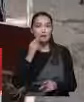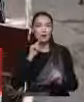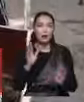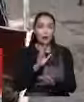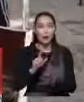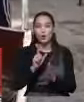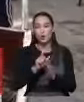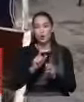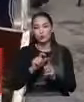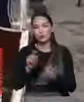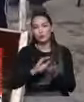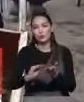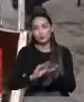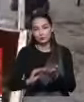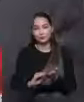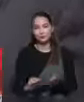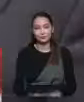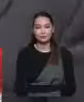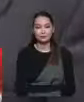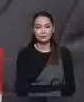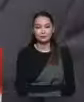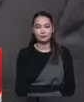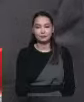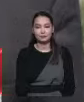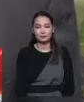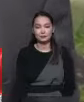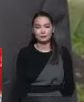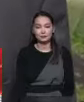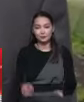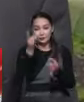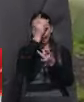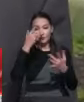жазған алаштың айтулы ақына. Мәдениет саласында істейтін